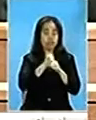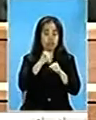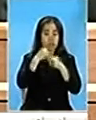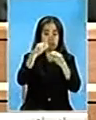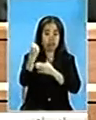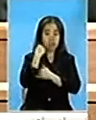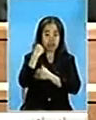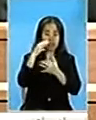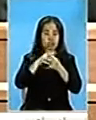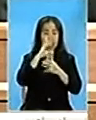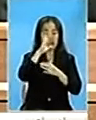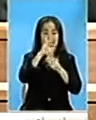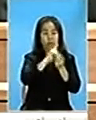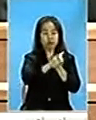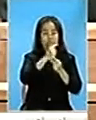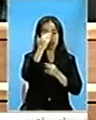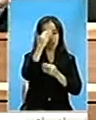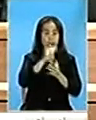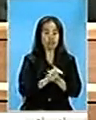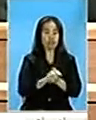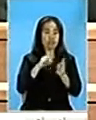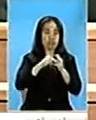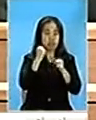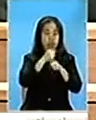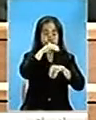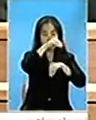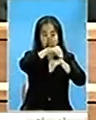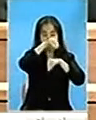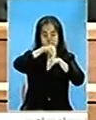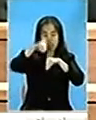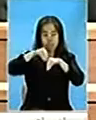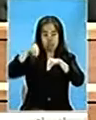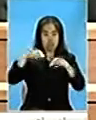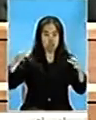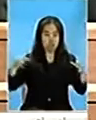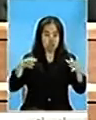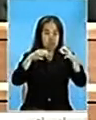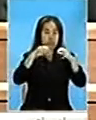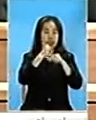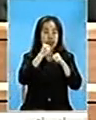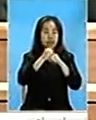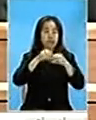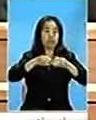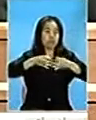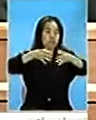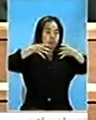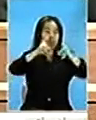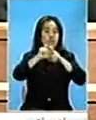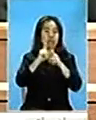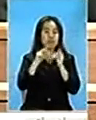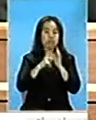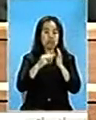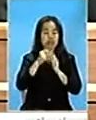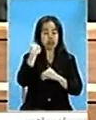งให้ภาคประชาสังคมสร้างแนวร่วมเครือข่ายต่างๆใครก็ตามที่กระทำการไม่ใช่เป็นการเคาร